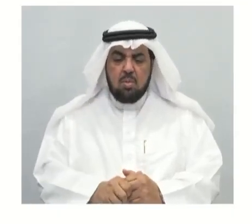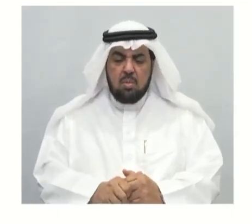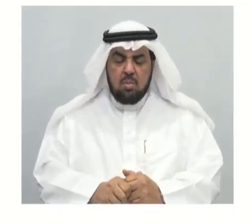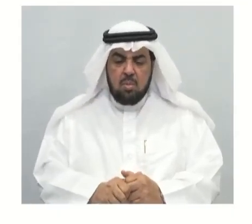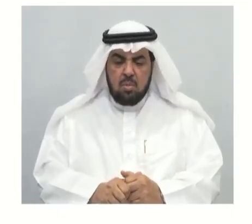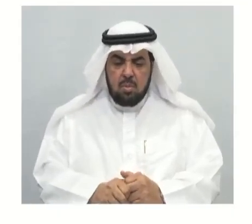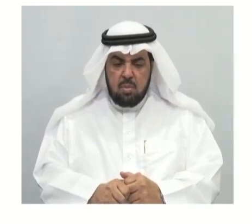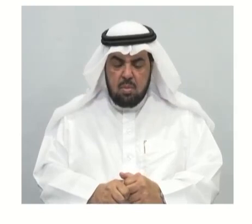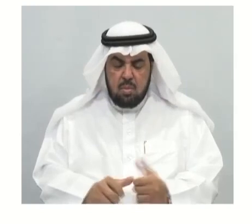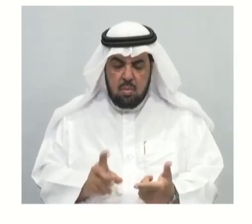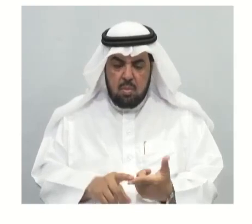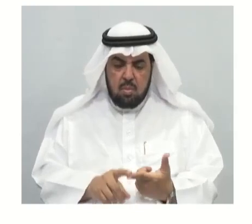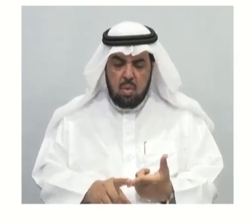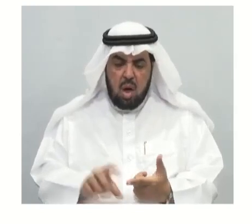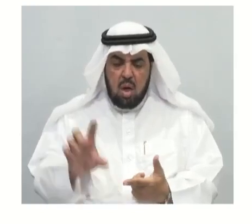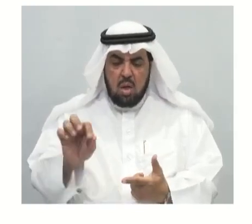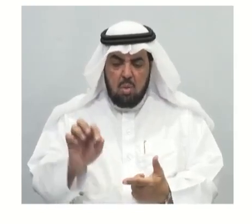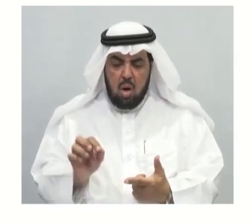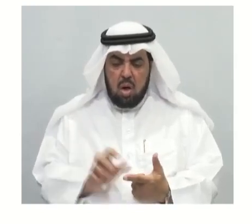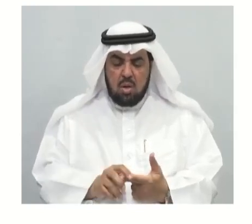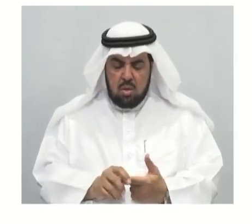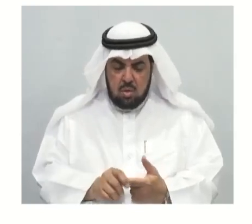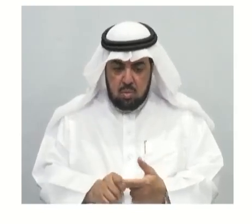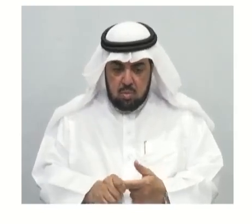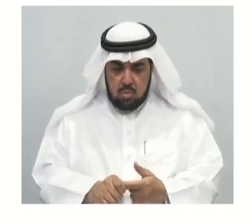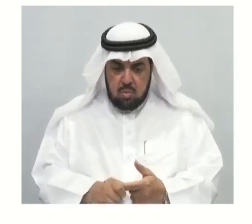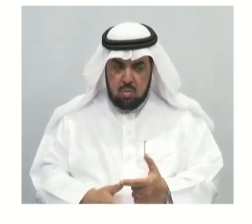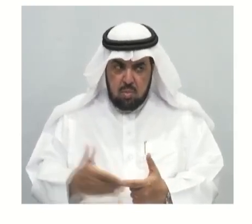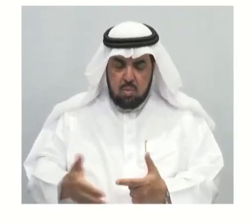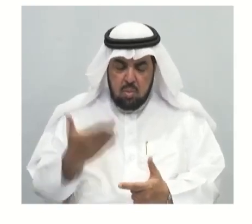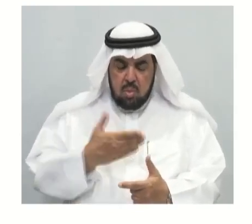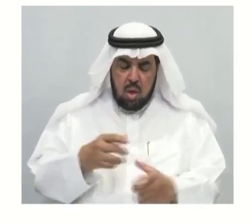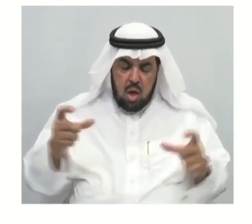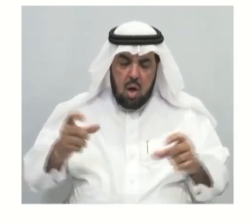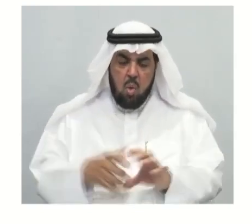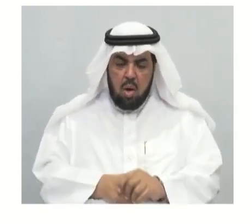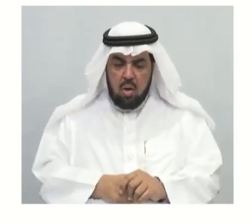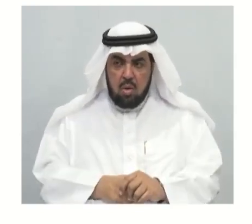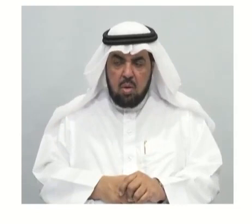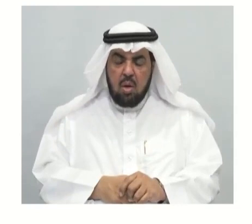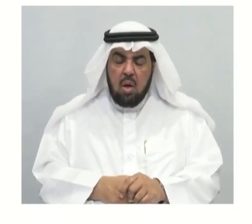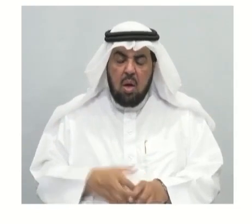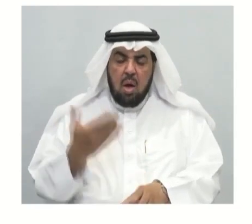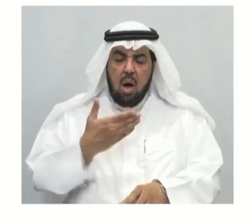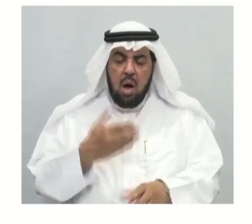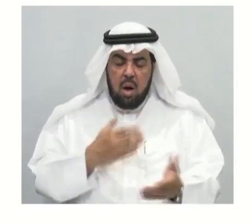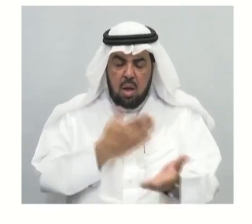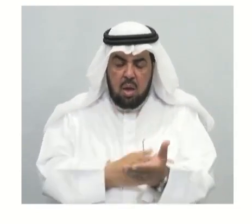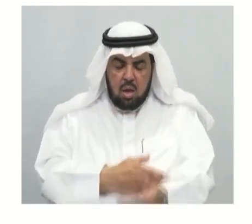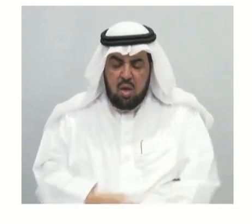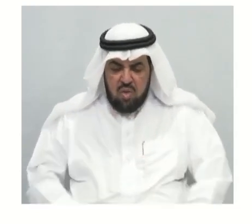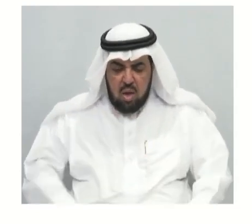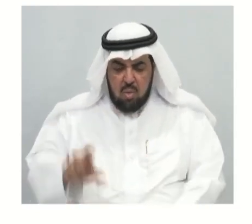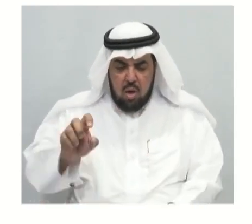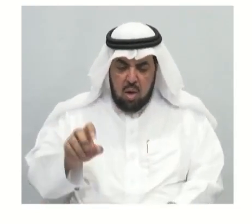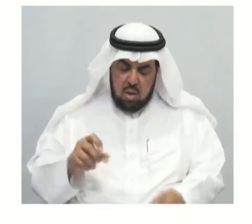مختصرا الثاني لدينا الملخص بعد ان قرا العنوان قارئ التقرير في الملخص هذا